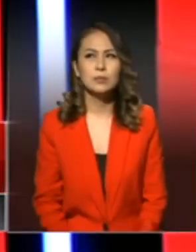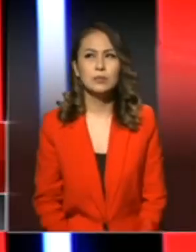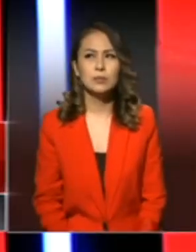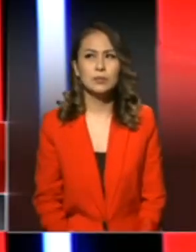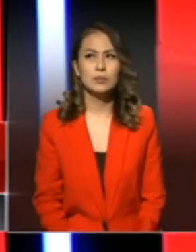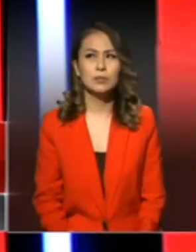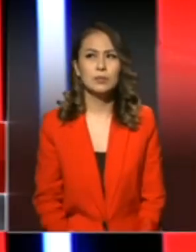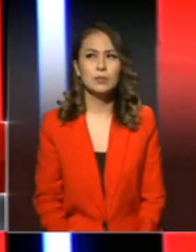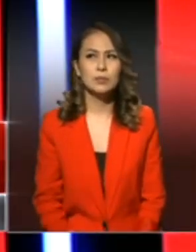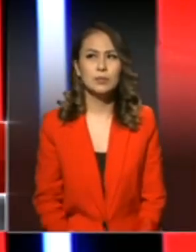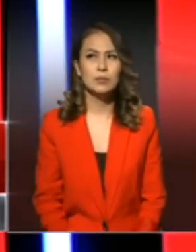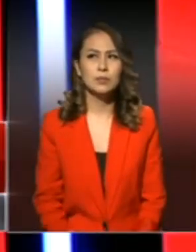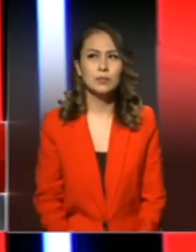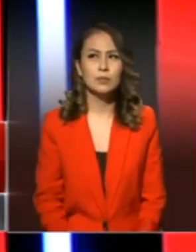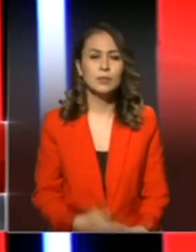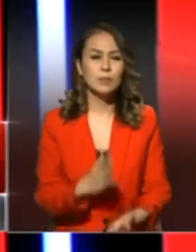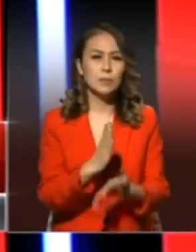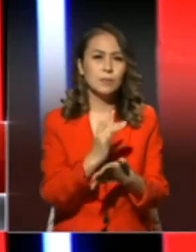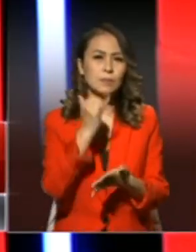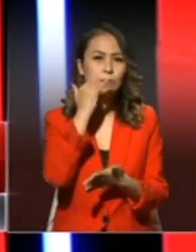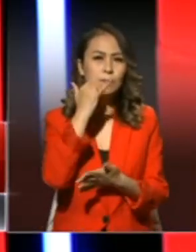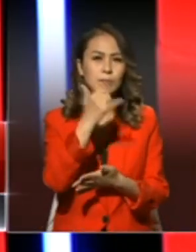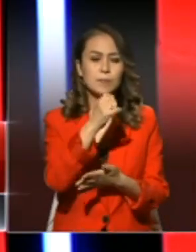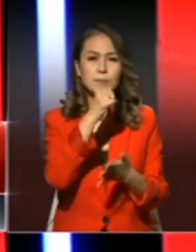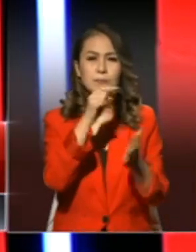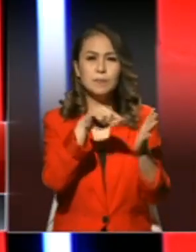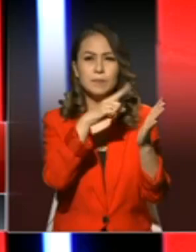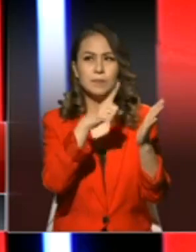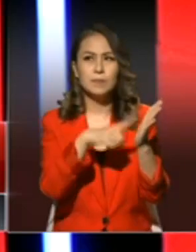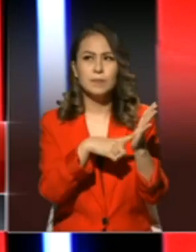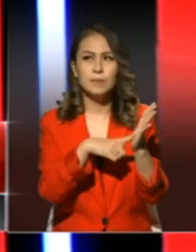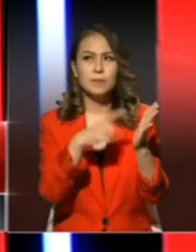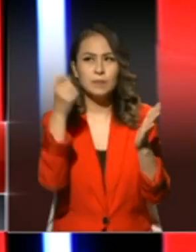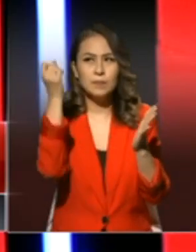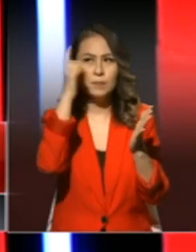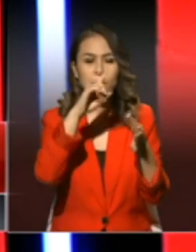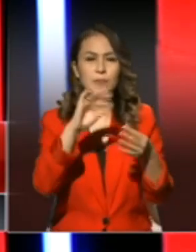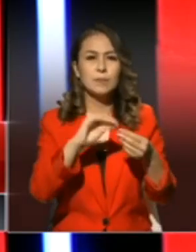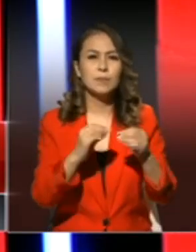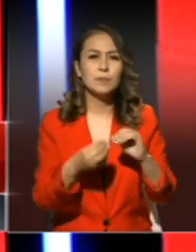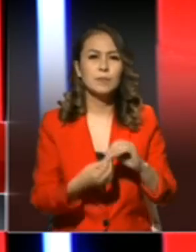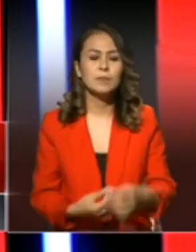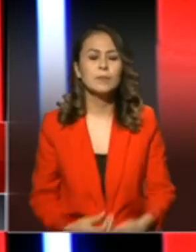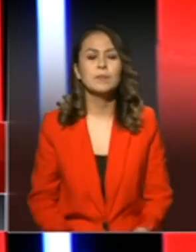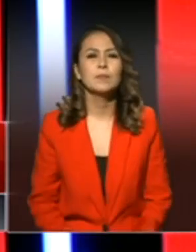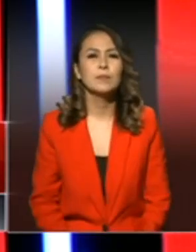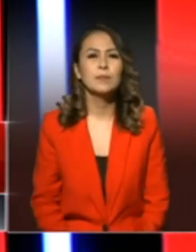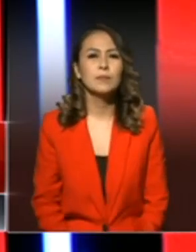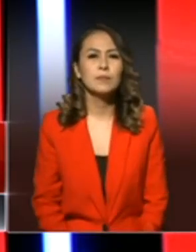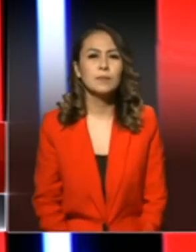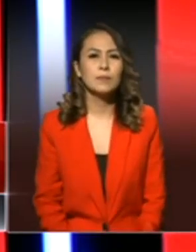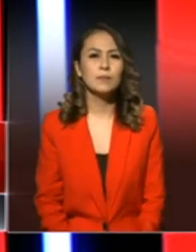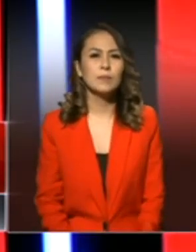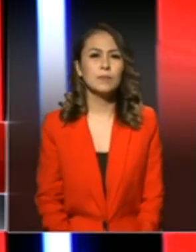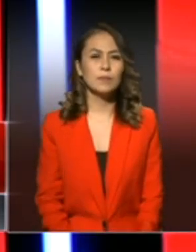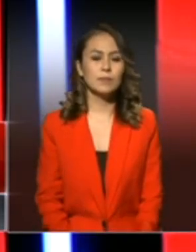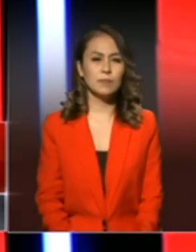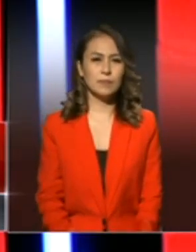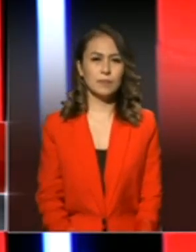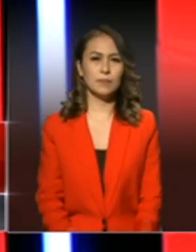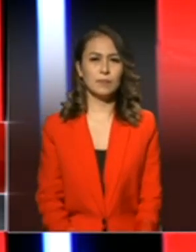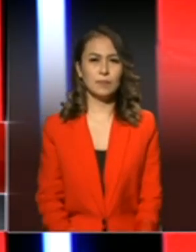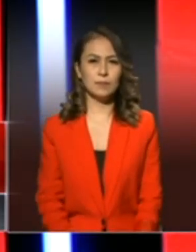сіздерден хабарласқан көрерменіміз бар екен, сұрағын қойсам дейді. Осы мәселеге қатысты Қостанай қаласынан. Тыңдап тұрмыз.